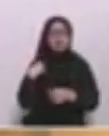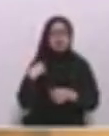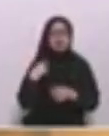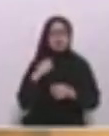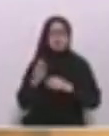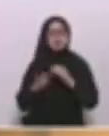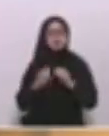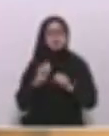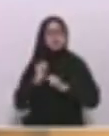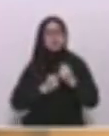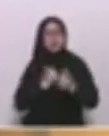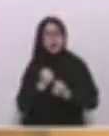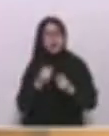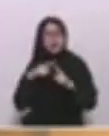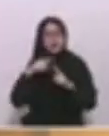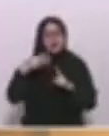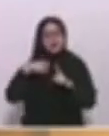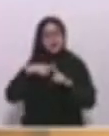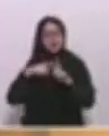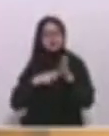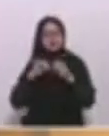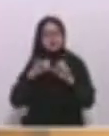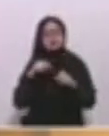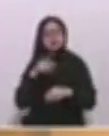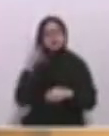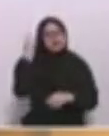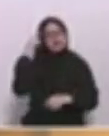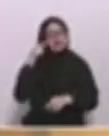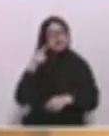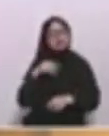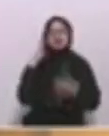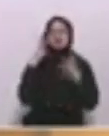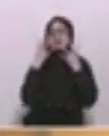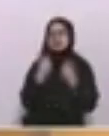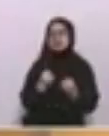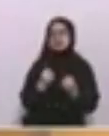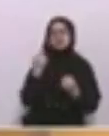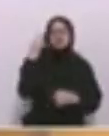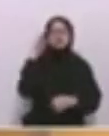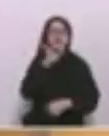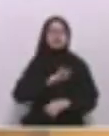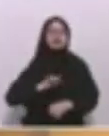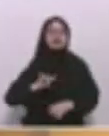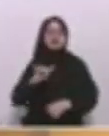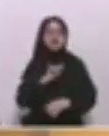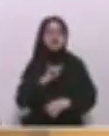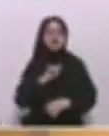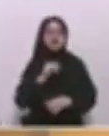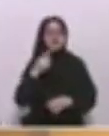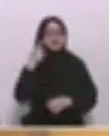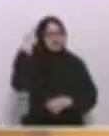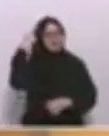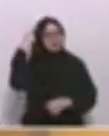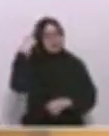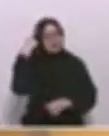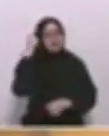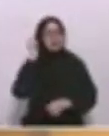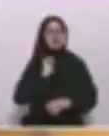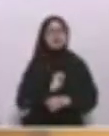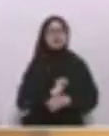menjadi Bupati nantinya maka saya pikir ini adalah hal yang serius untuk kita sama-sama ee pikirkan dan